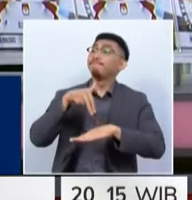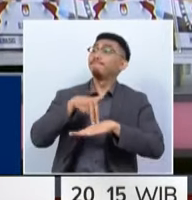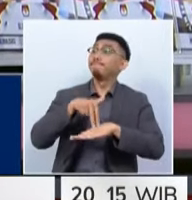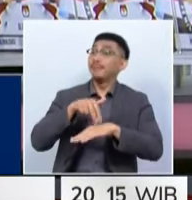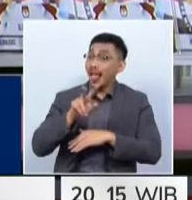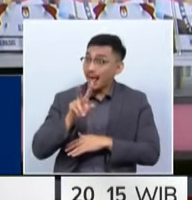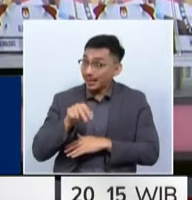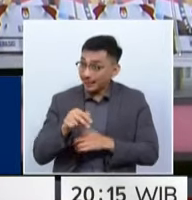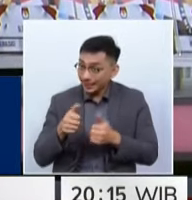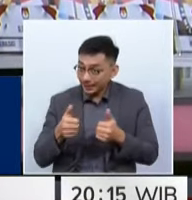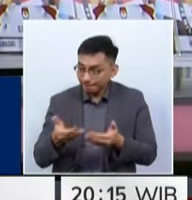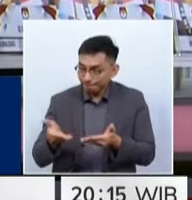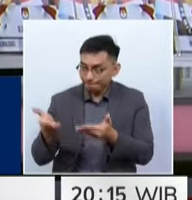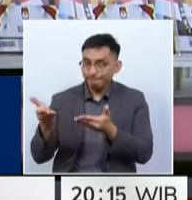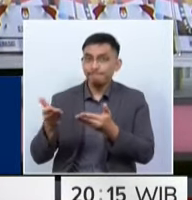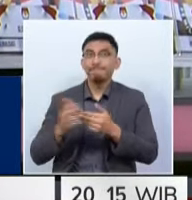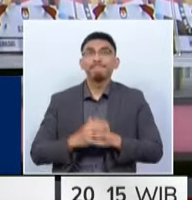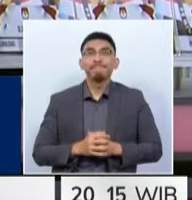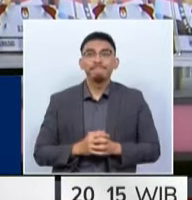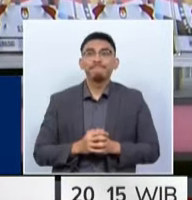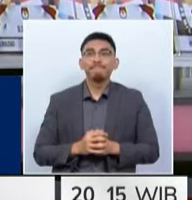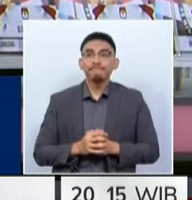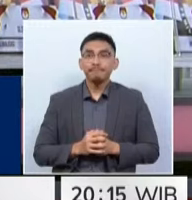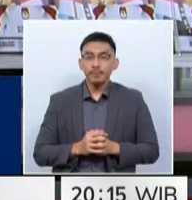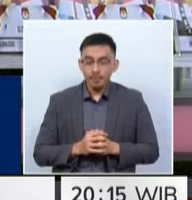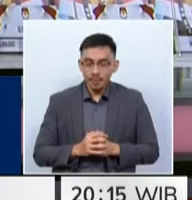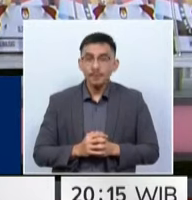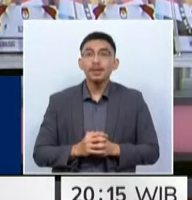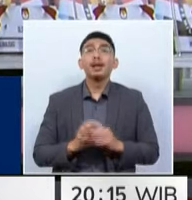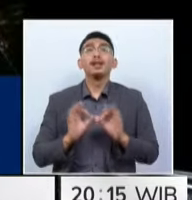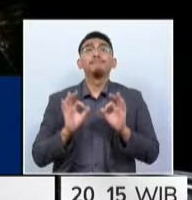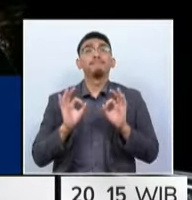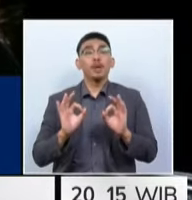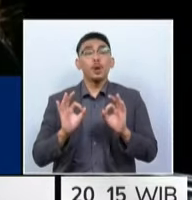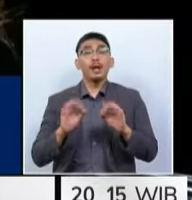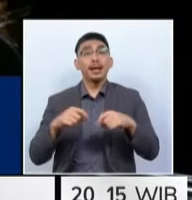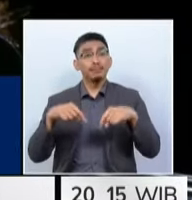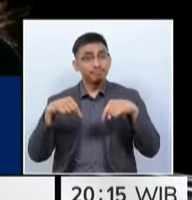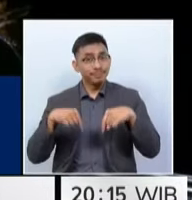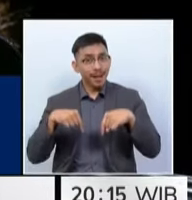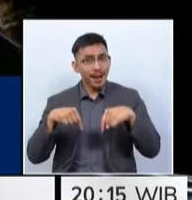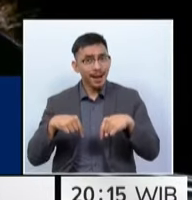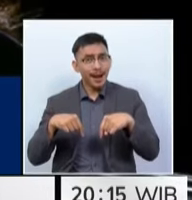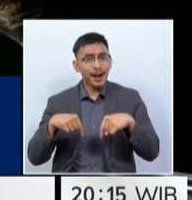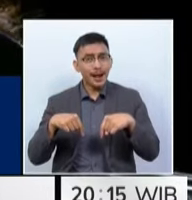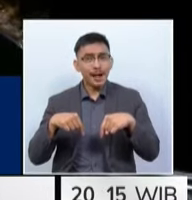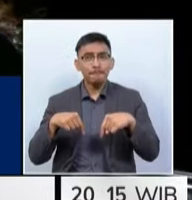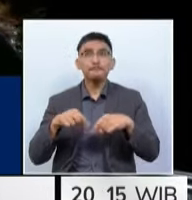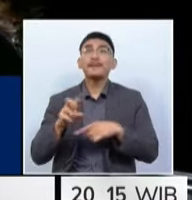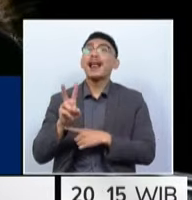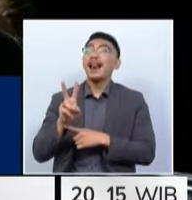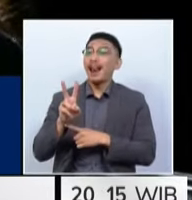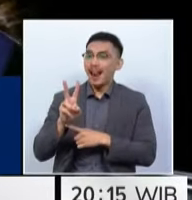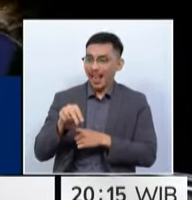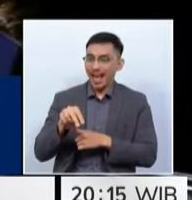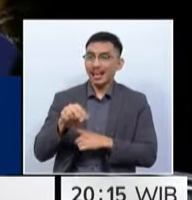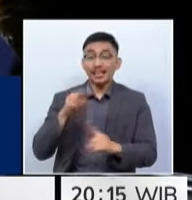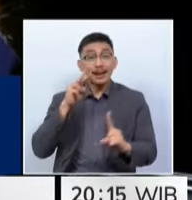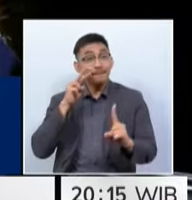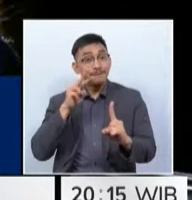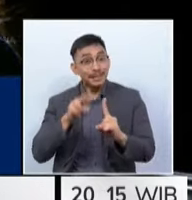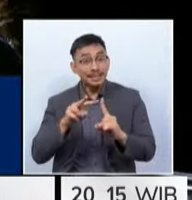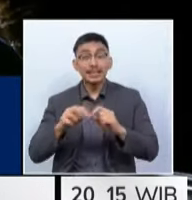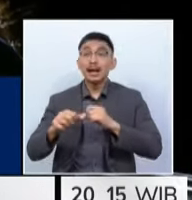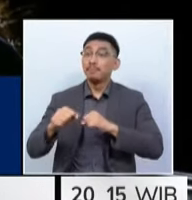bapak-bapak baik di segmen ini kami akan kembali dengan pendalaman visi misi dan program